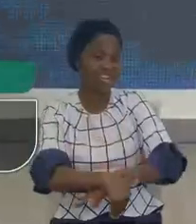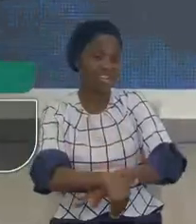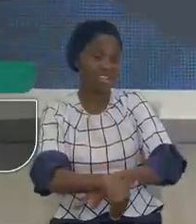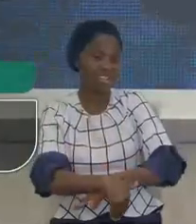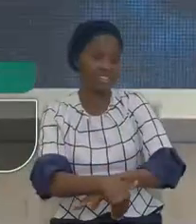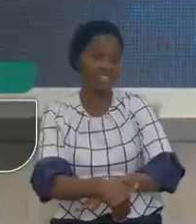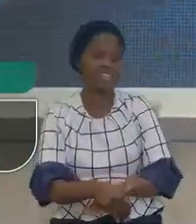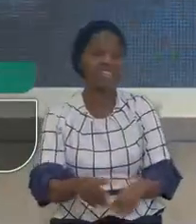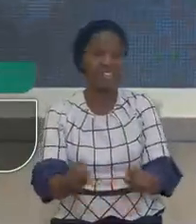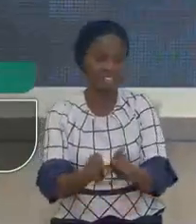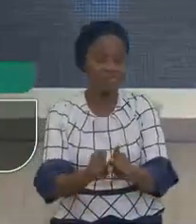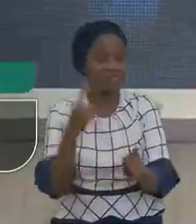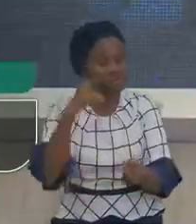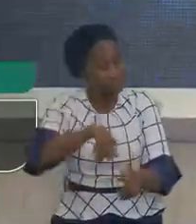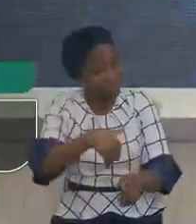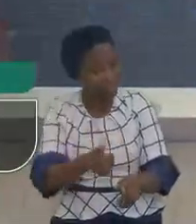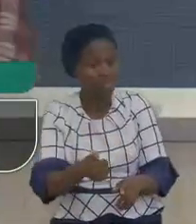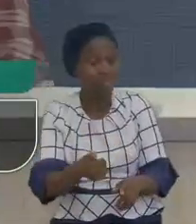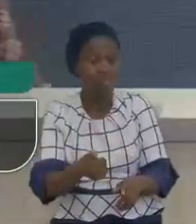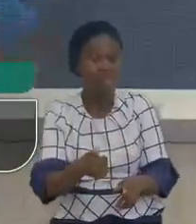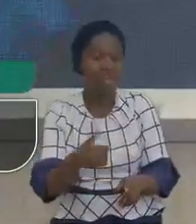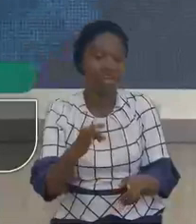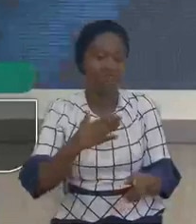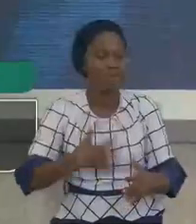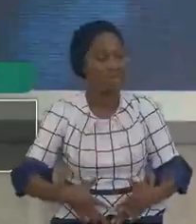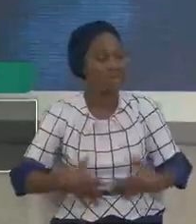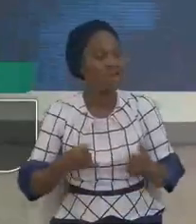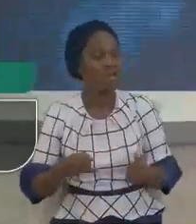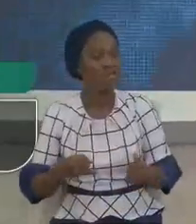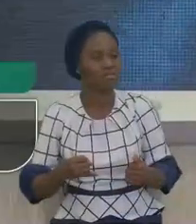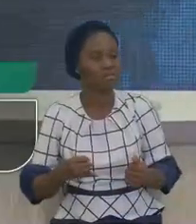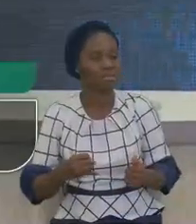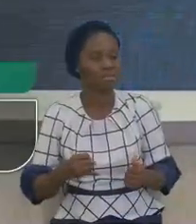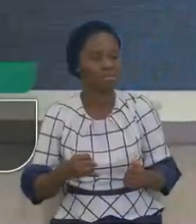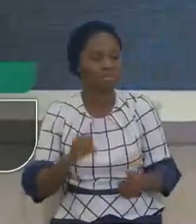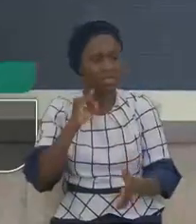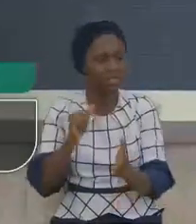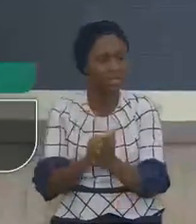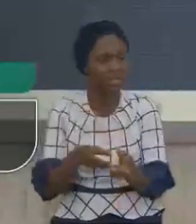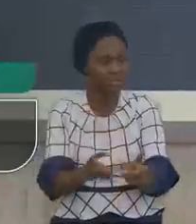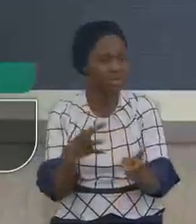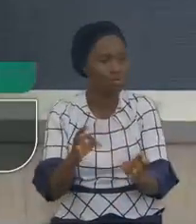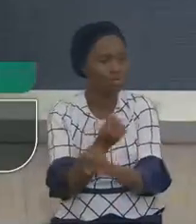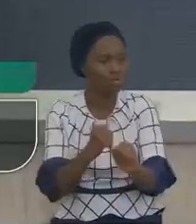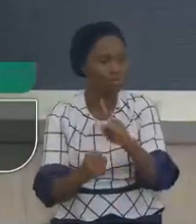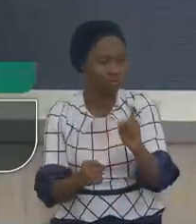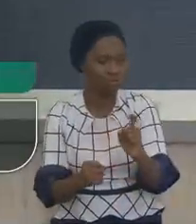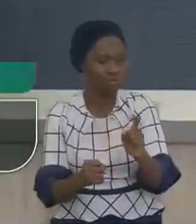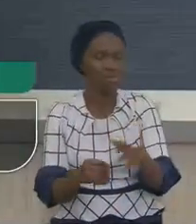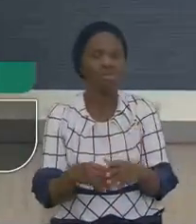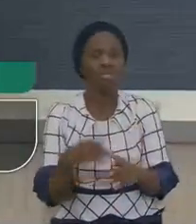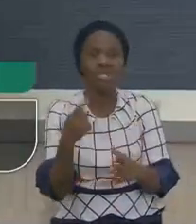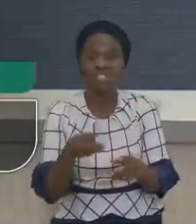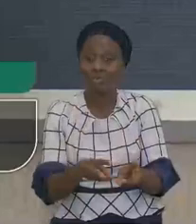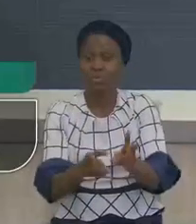est-ce que ça c'est la voie du salut? La voie à suivre pour monter